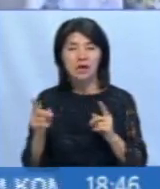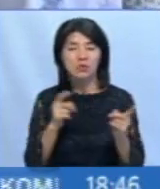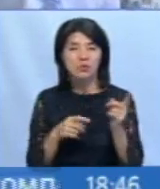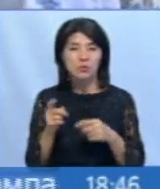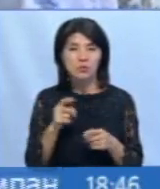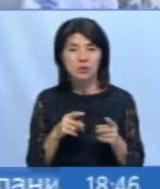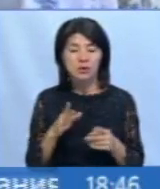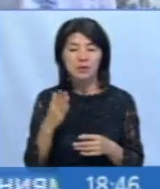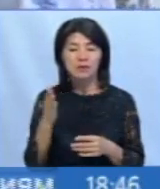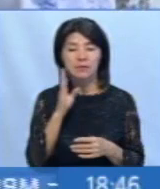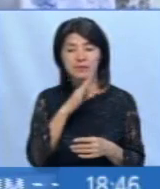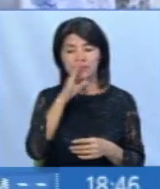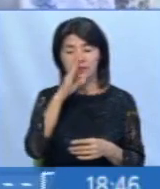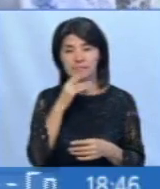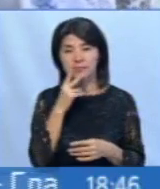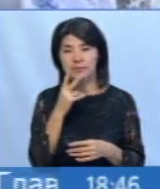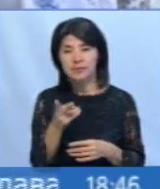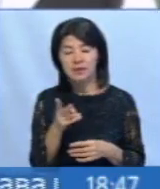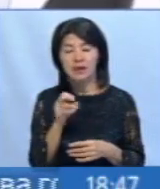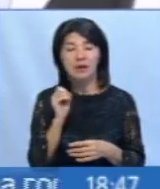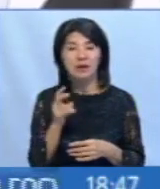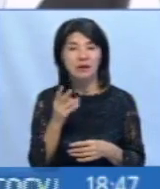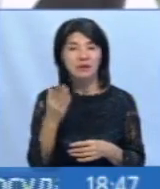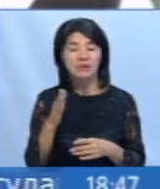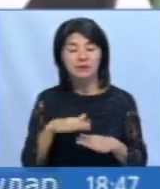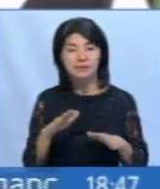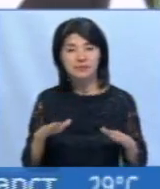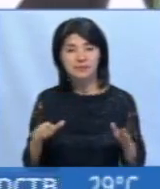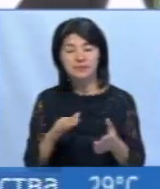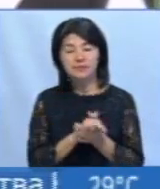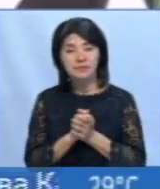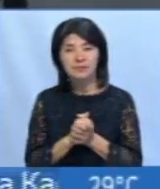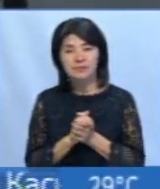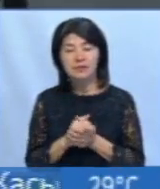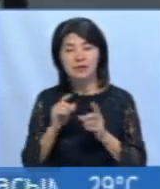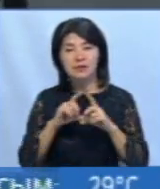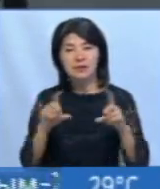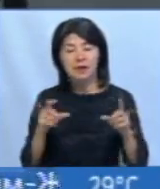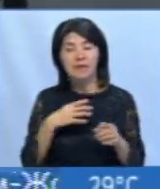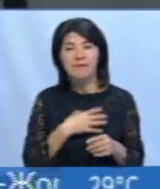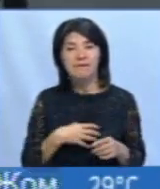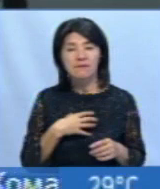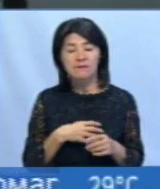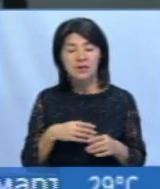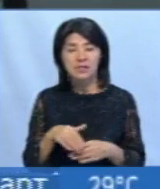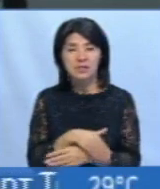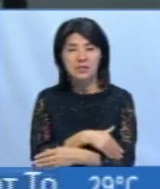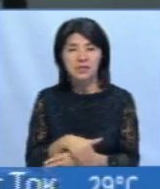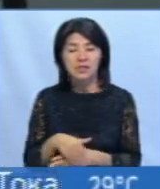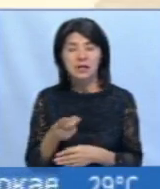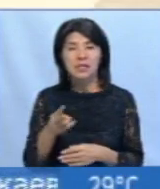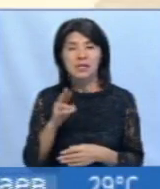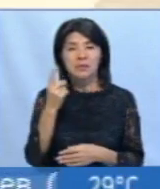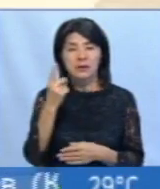с трепетом и волнением наблюдали за тем, как их дети знакомятся со школой. Да, важность линейки такого формата для